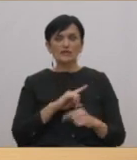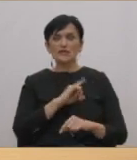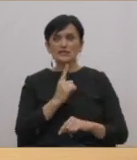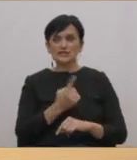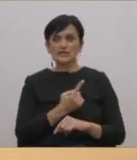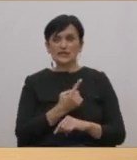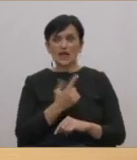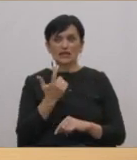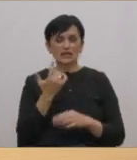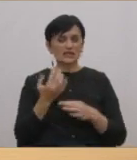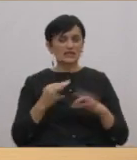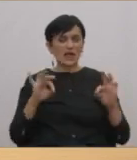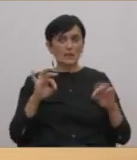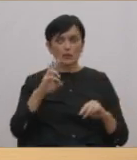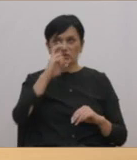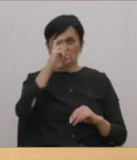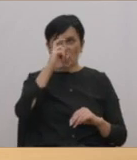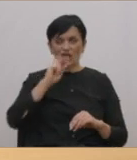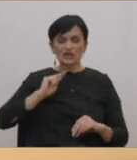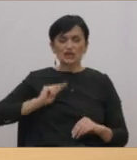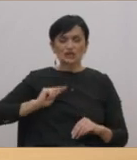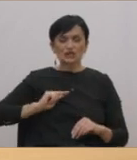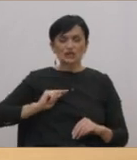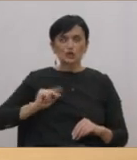ძლიერი და დამოუკიდებელი სახელმწიფო ინსტიტუტები,